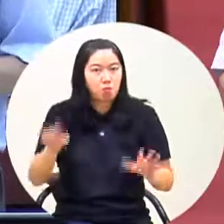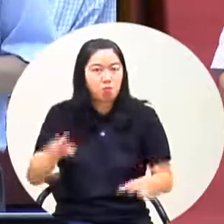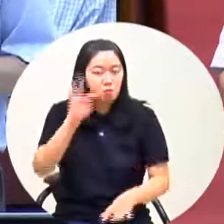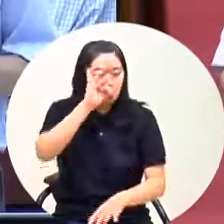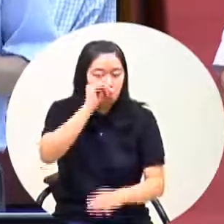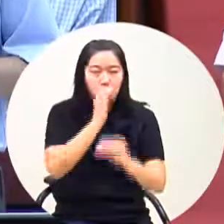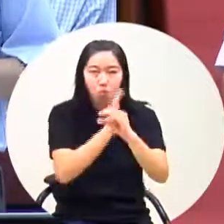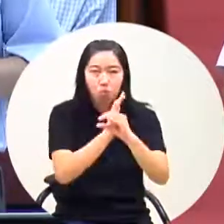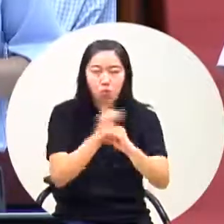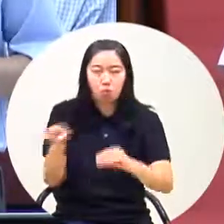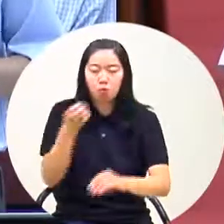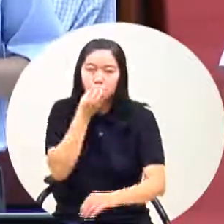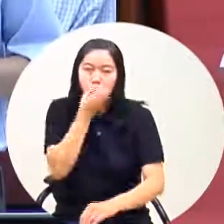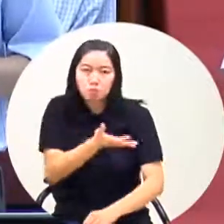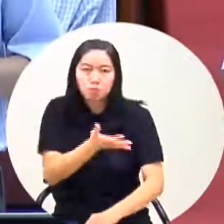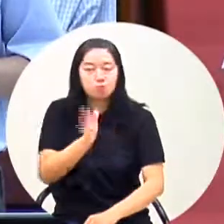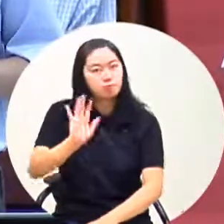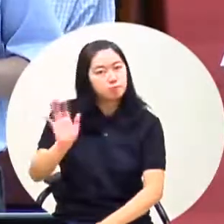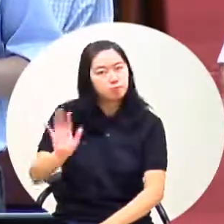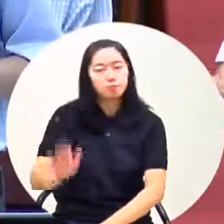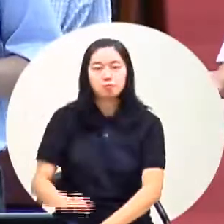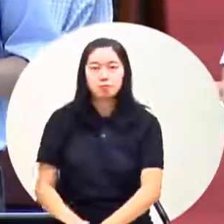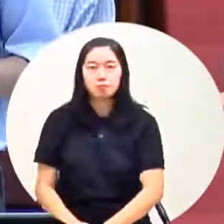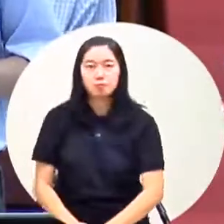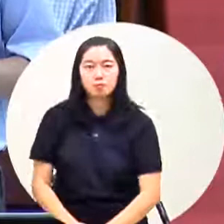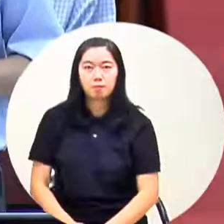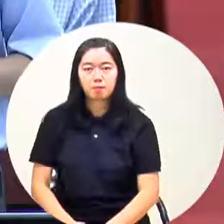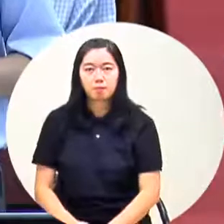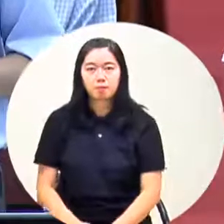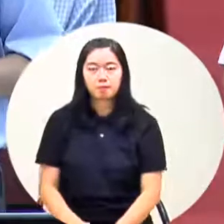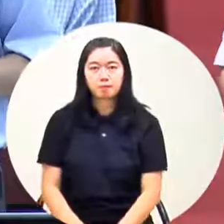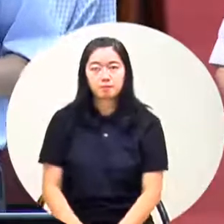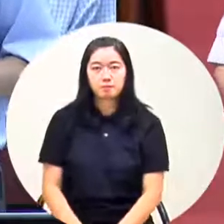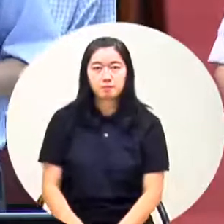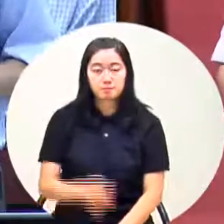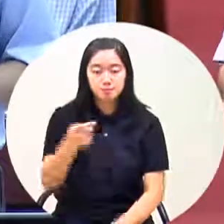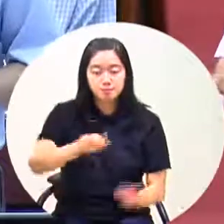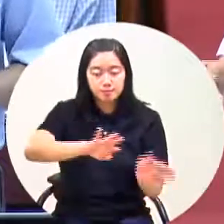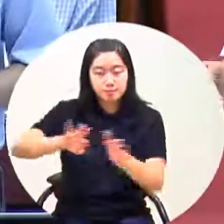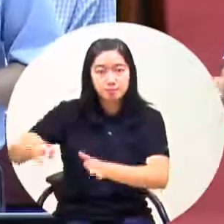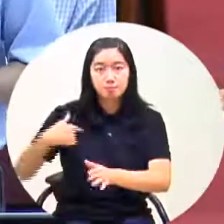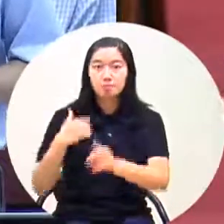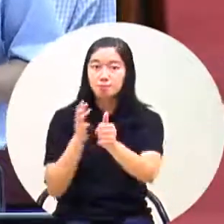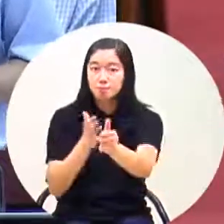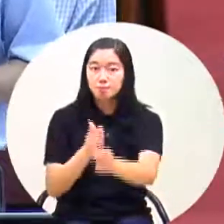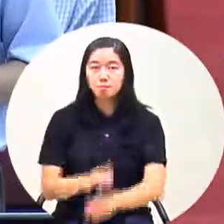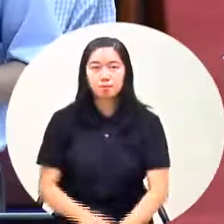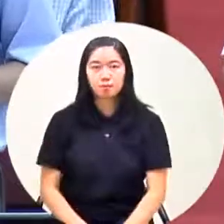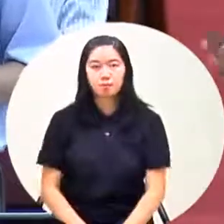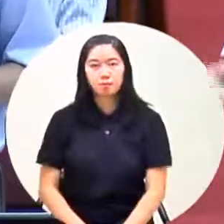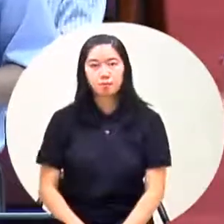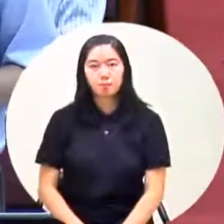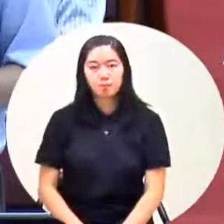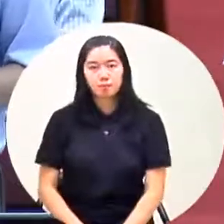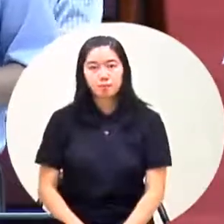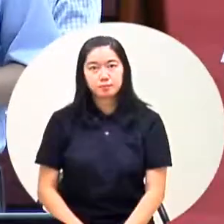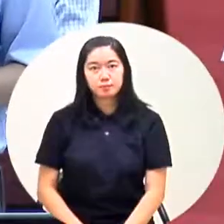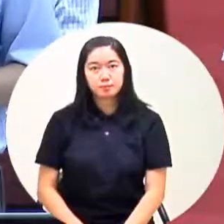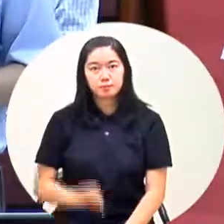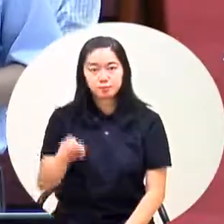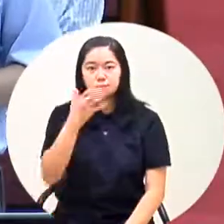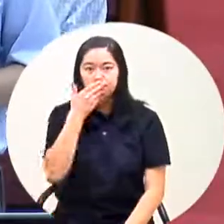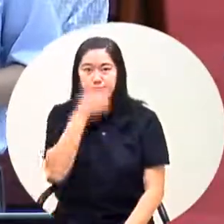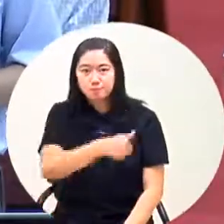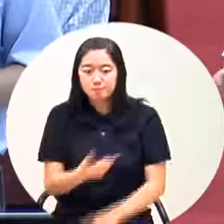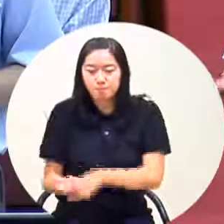不方便整个在这里说明太清楚。 局长，我再另外请教你哈，有没有针对他这一次拖到哈产